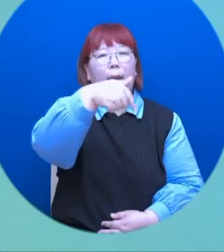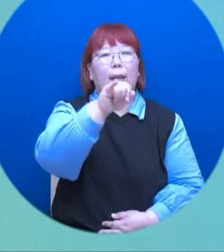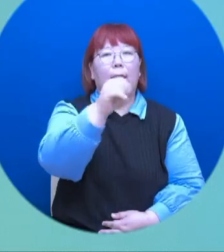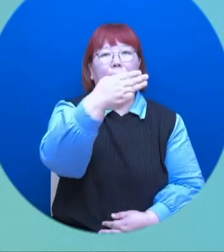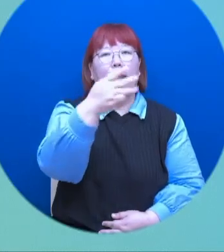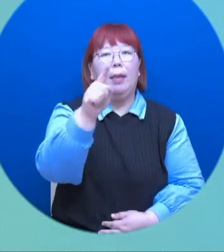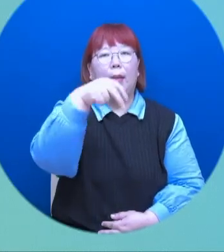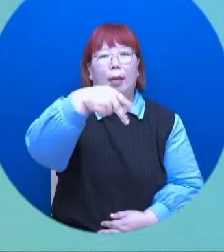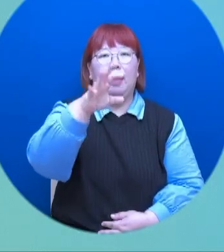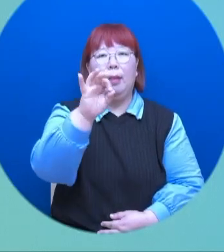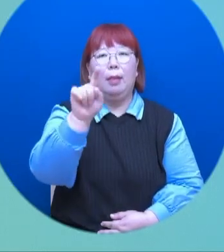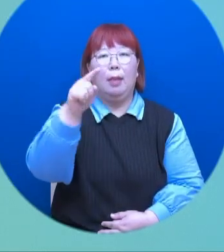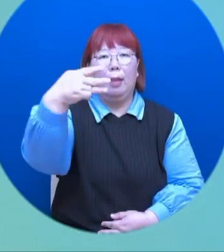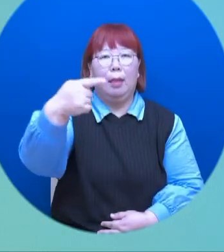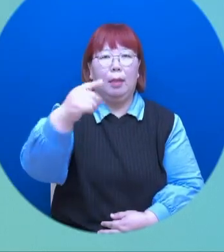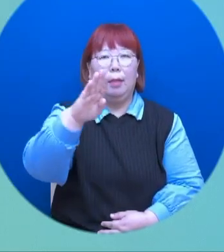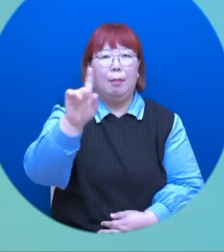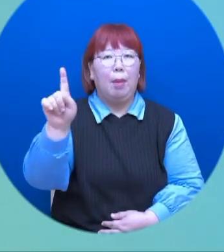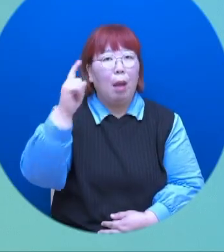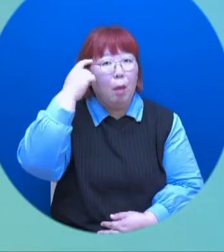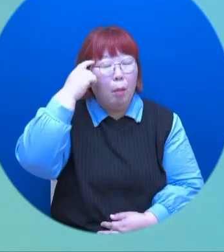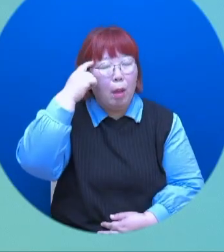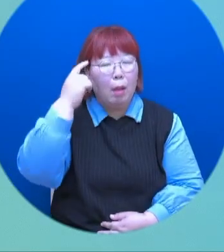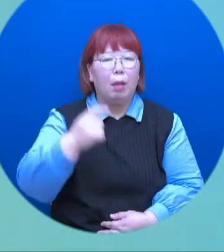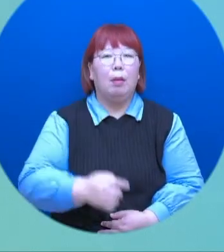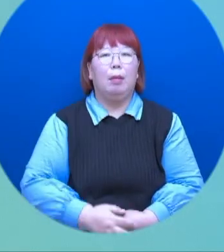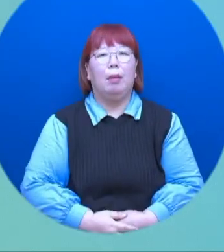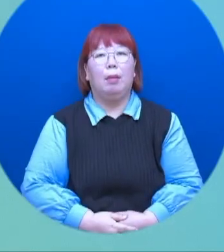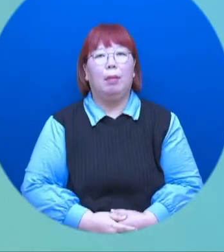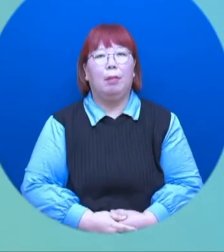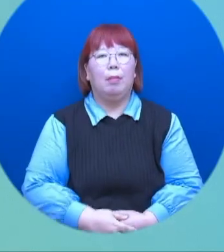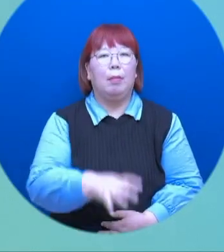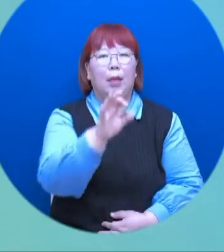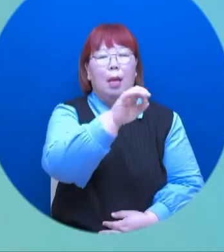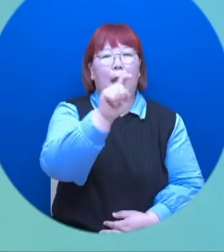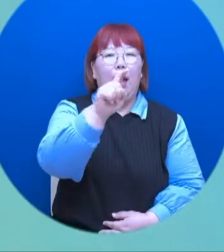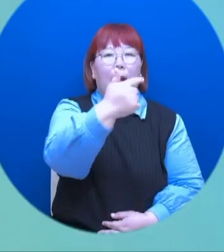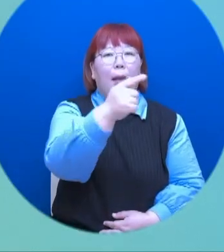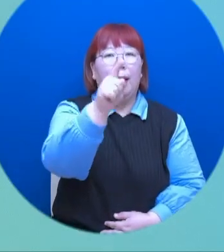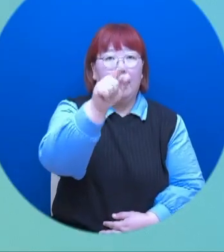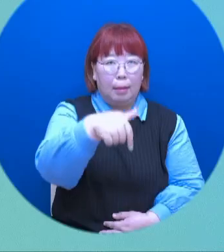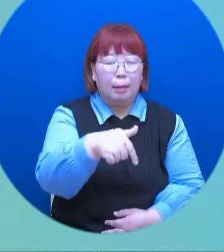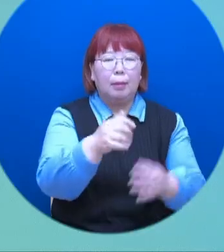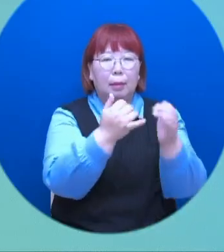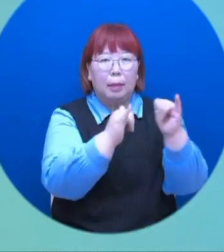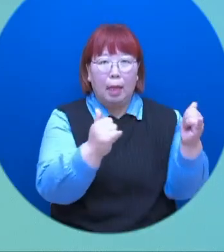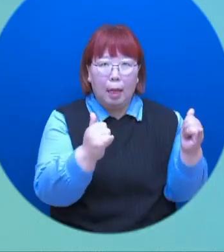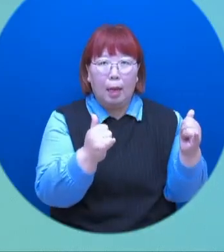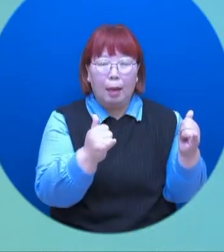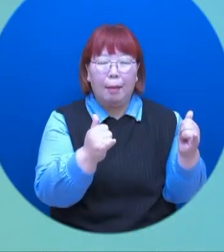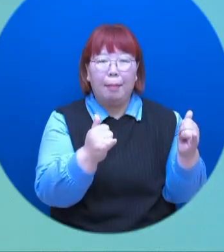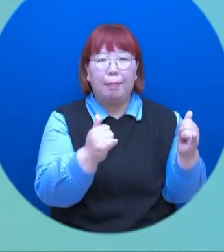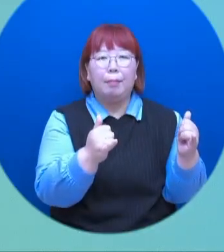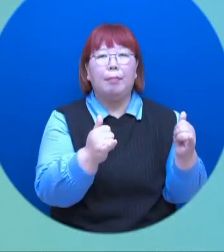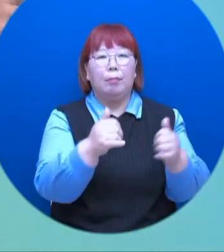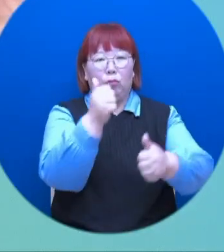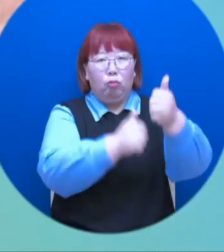했을까 얘기하죠. 아낙 사람들, 아낙 후손들